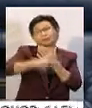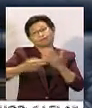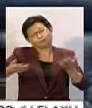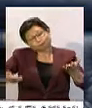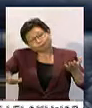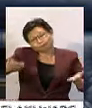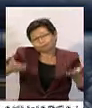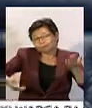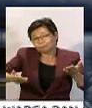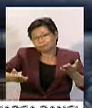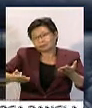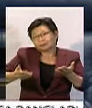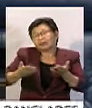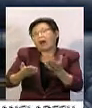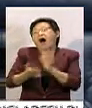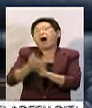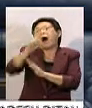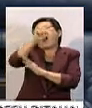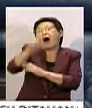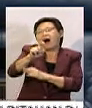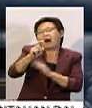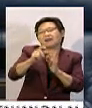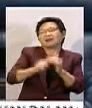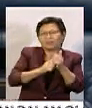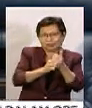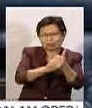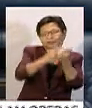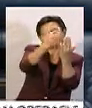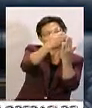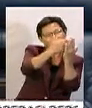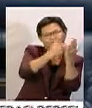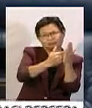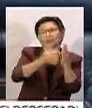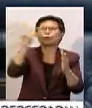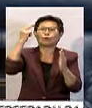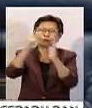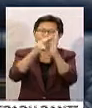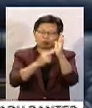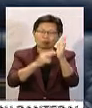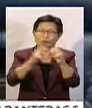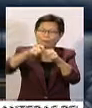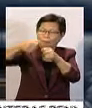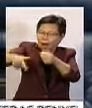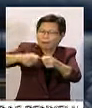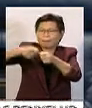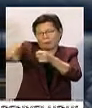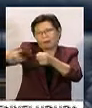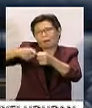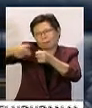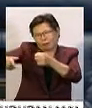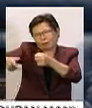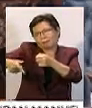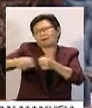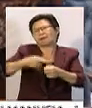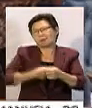kemungkinan besar ia akan dirujuk kepada prosedur perundangan bagi menentukan jumlah bayaran papasan jika ia perlu dibayar.